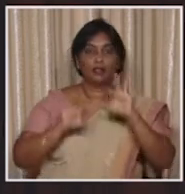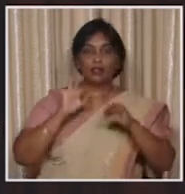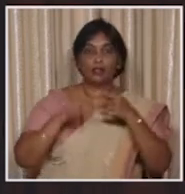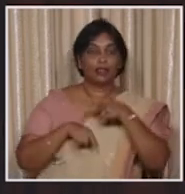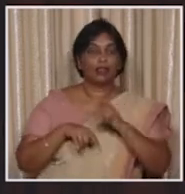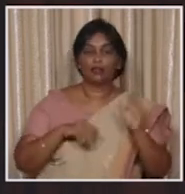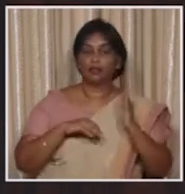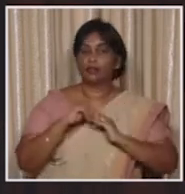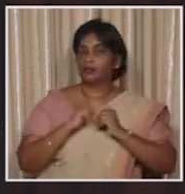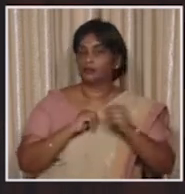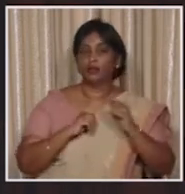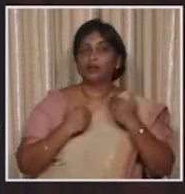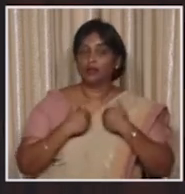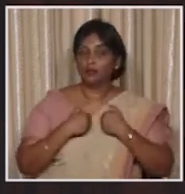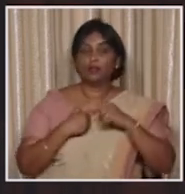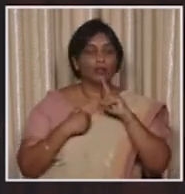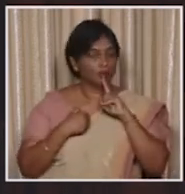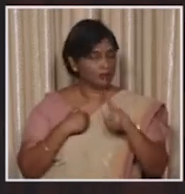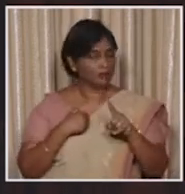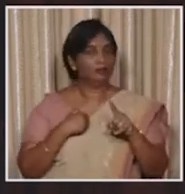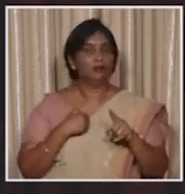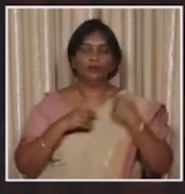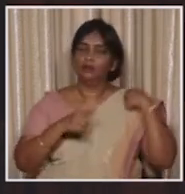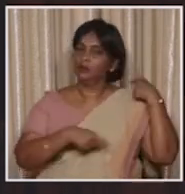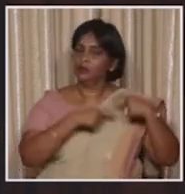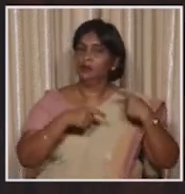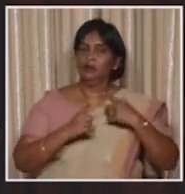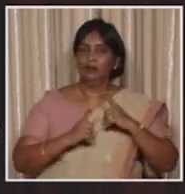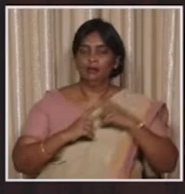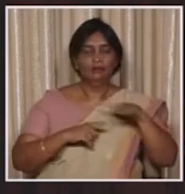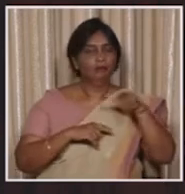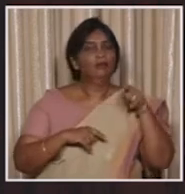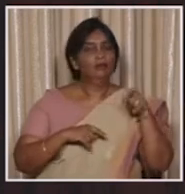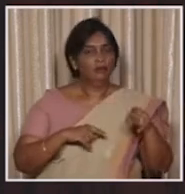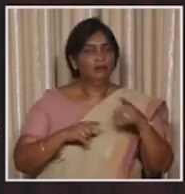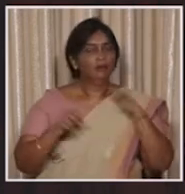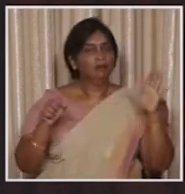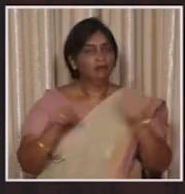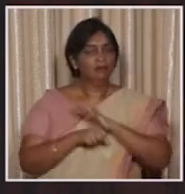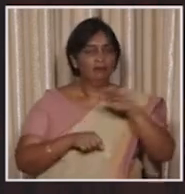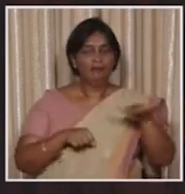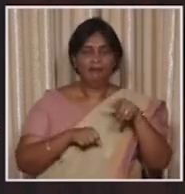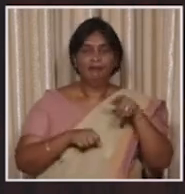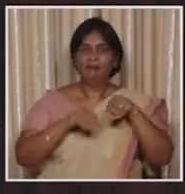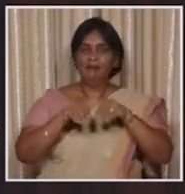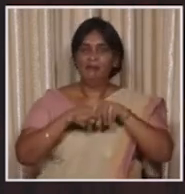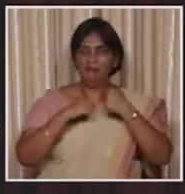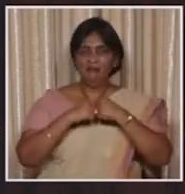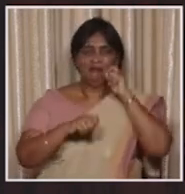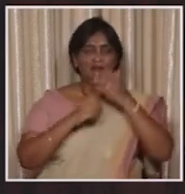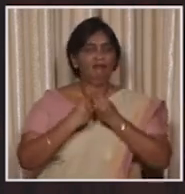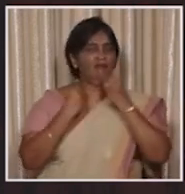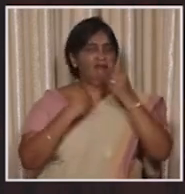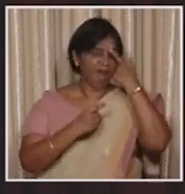காணி பெருந்தோட்ட மக்கள் காலங்காலமாக இருக்கின்றார்கள், முழுமையான காணியை பெருந்தோட்ட மக்களுக்கு வழங்க வேண்டும். குத்தகை அடிப்படையில்